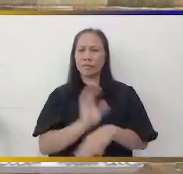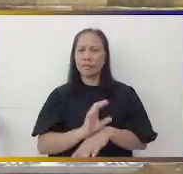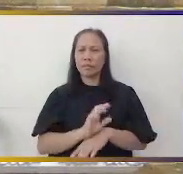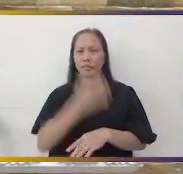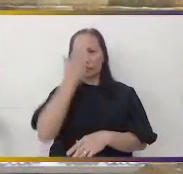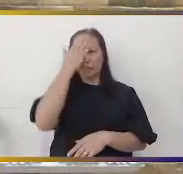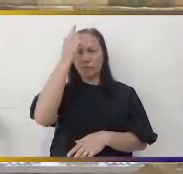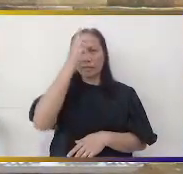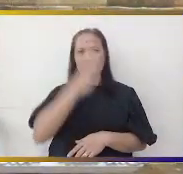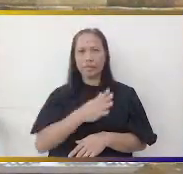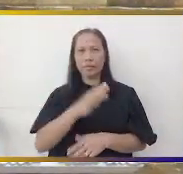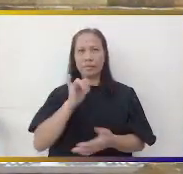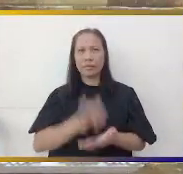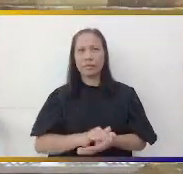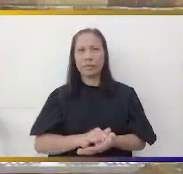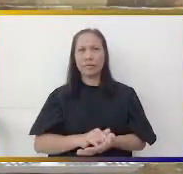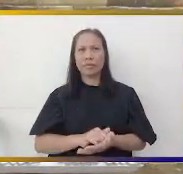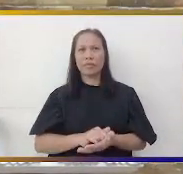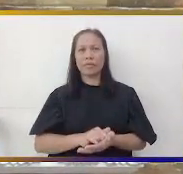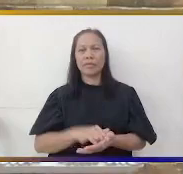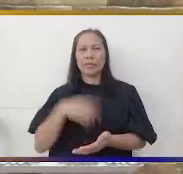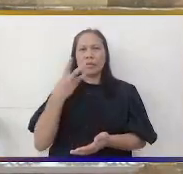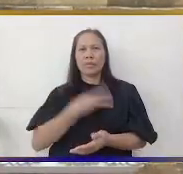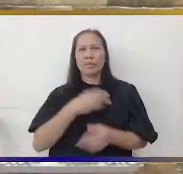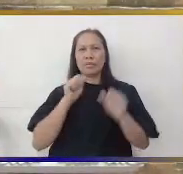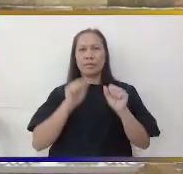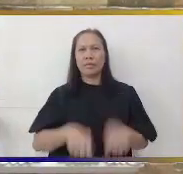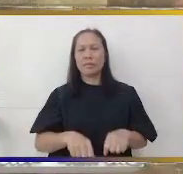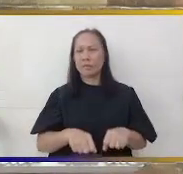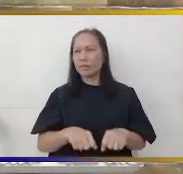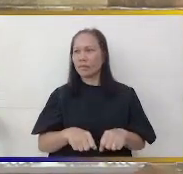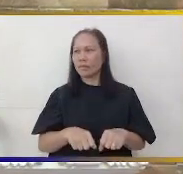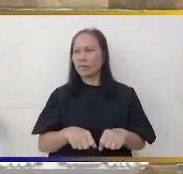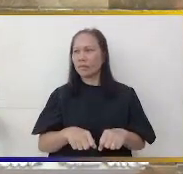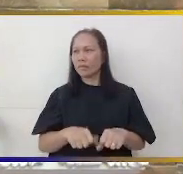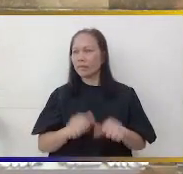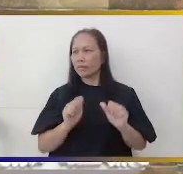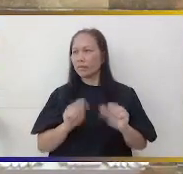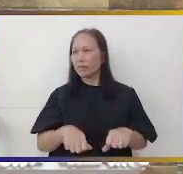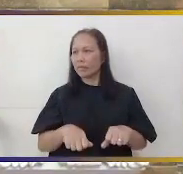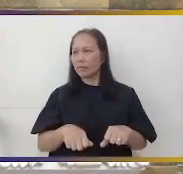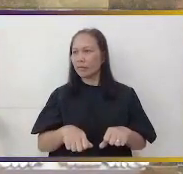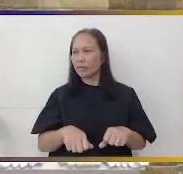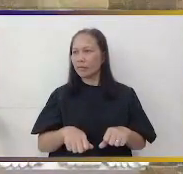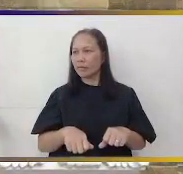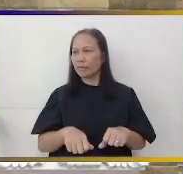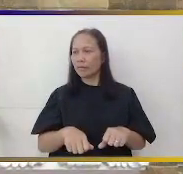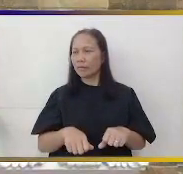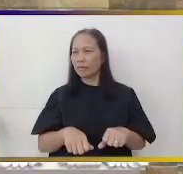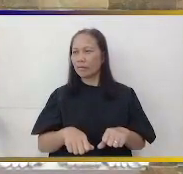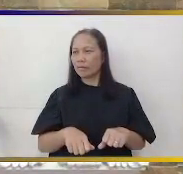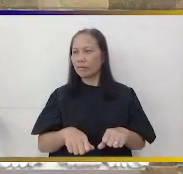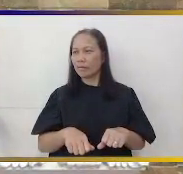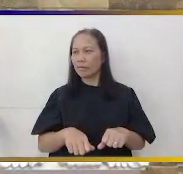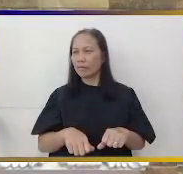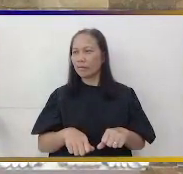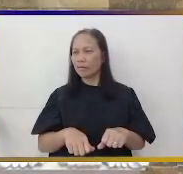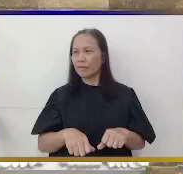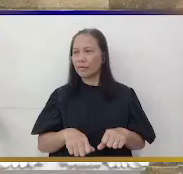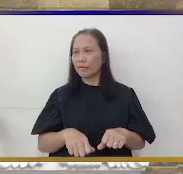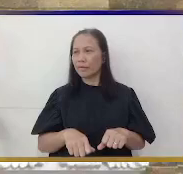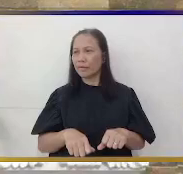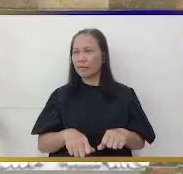Diyos na pwede tayong mapahamak sa pera Mukhang hindi niyo yata nagustuhan yon ulitin natin